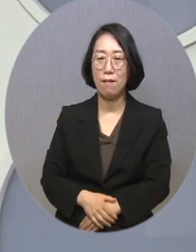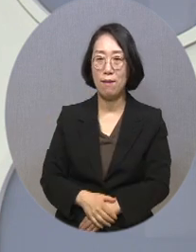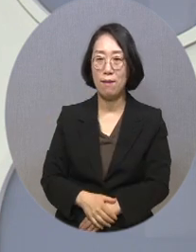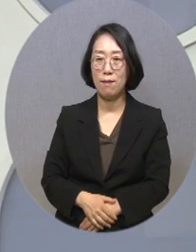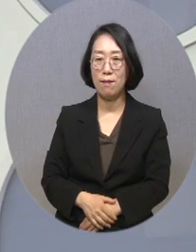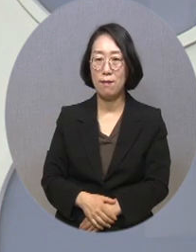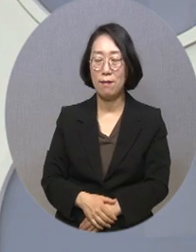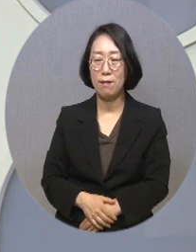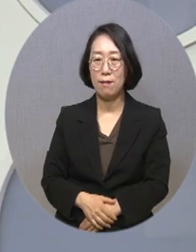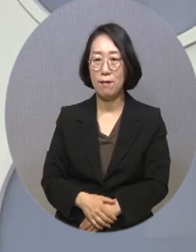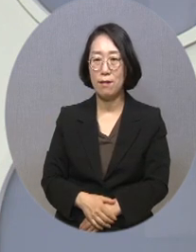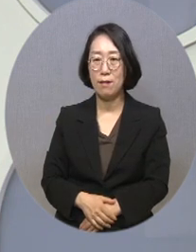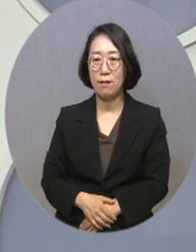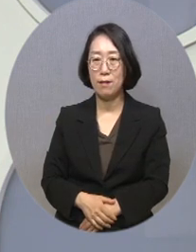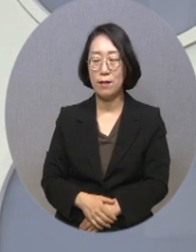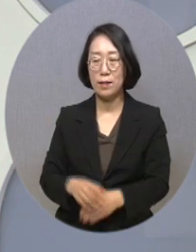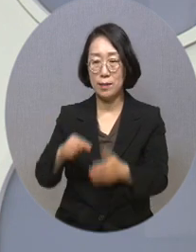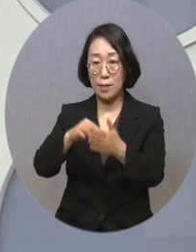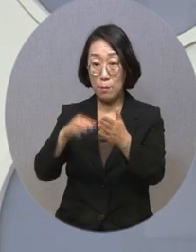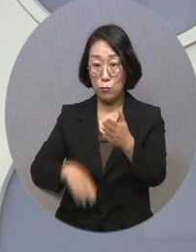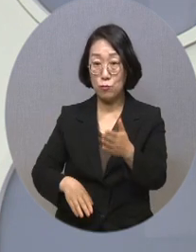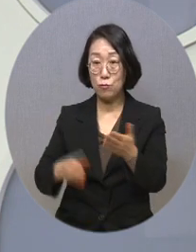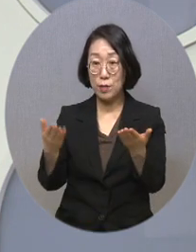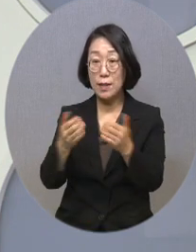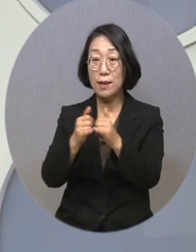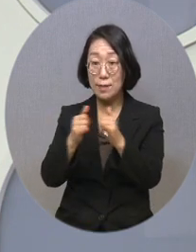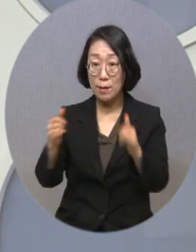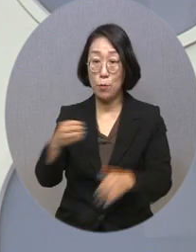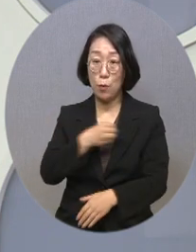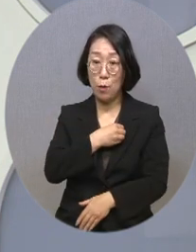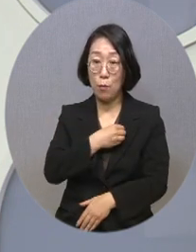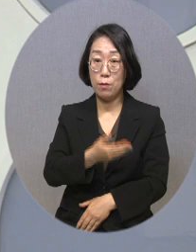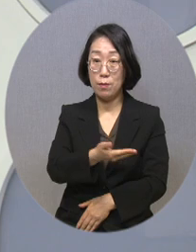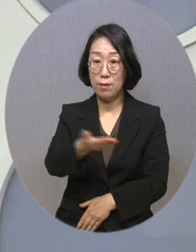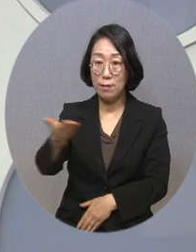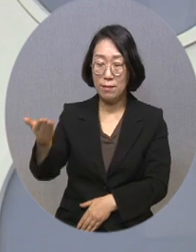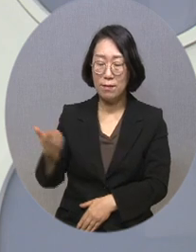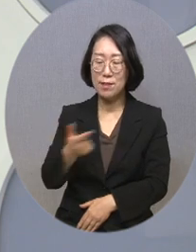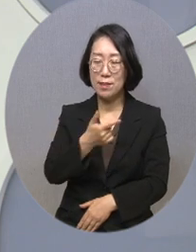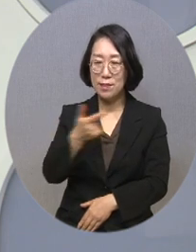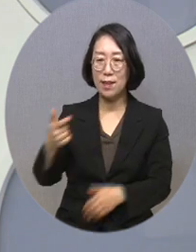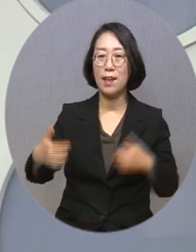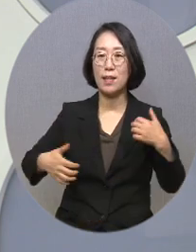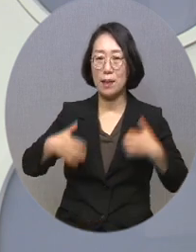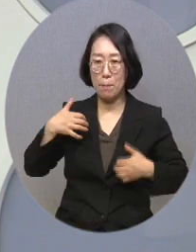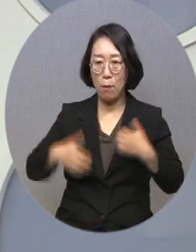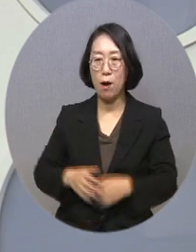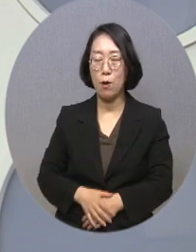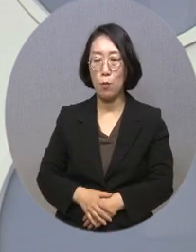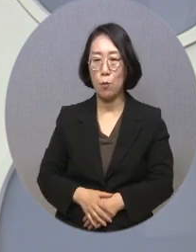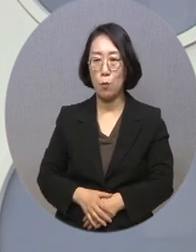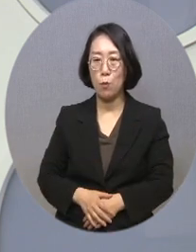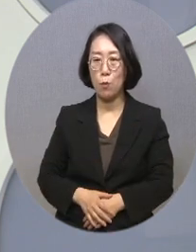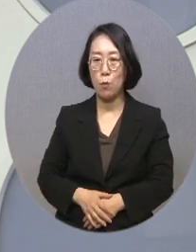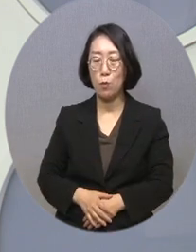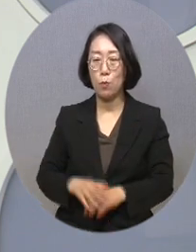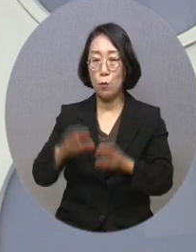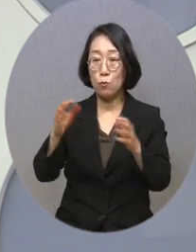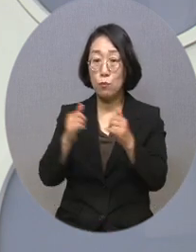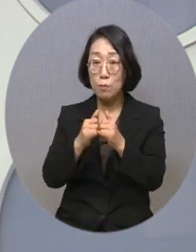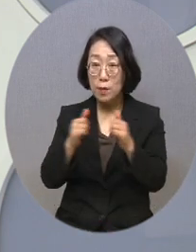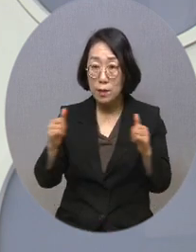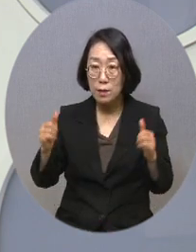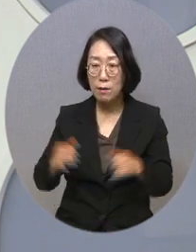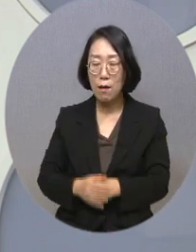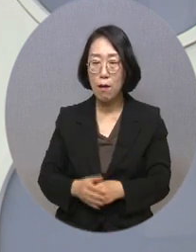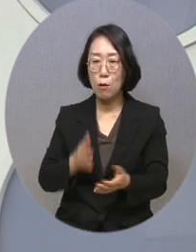그래서 우리 한국 세무사들이 세무사 회원들이 가장 기뻐하고 또 국민들도 이